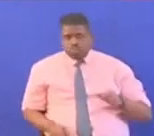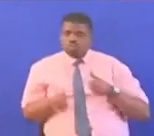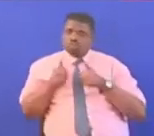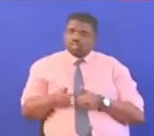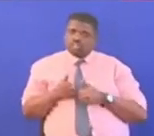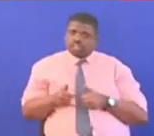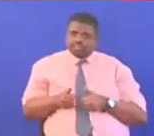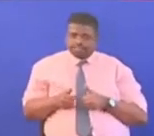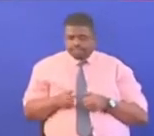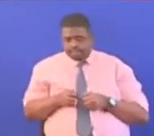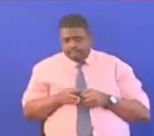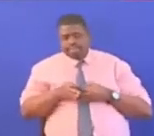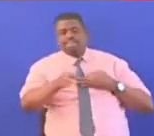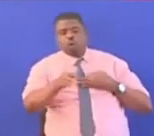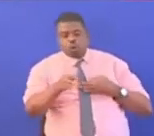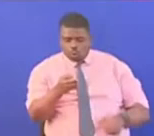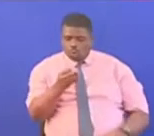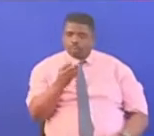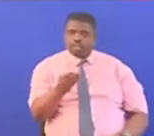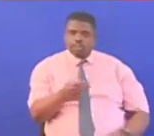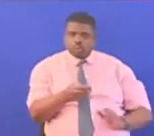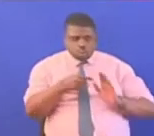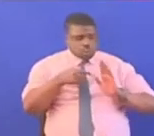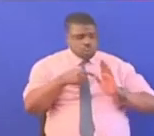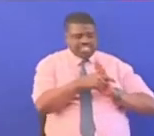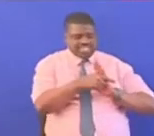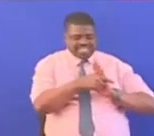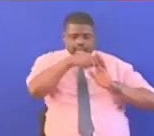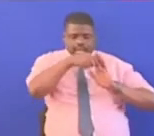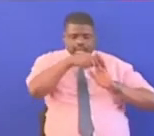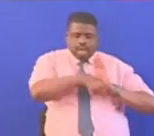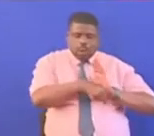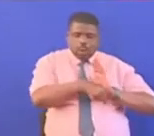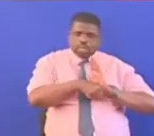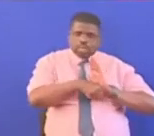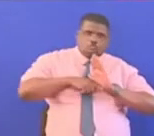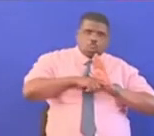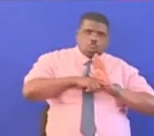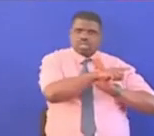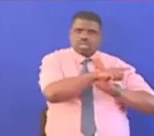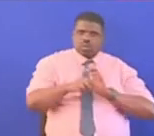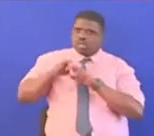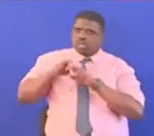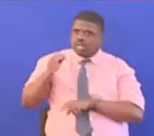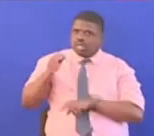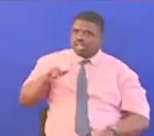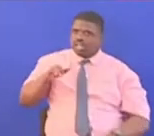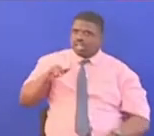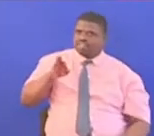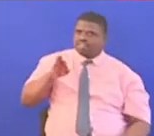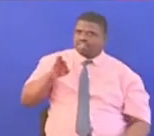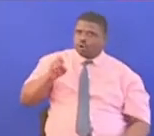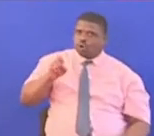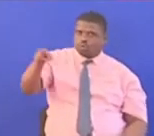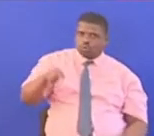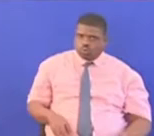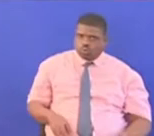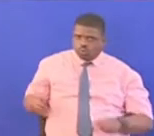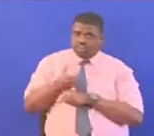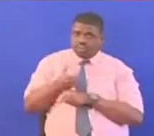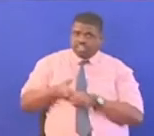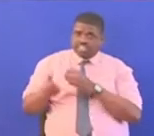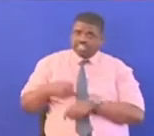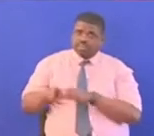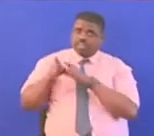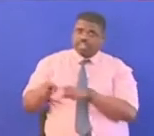unatarajia 4 miles west southwest ya alikokaa Jafo ndio namfanye kwa kisima